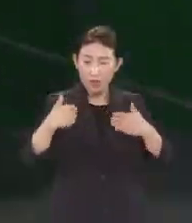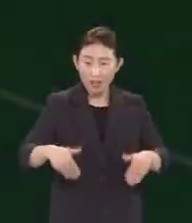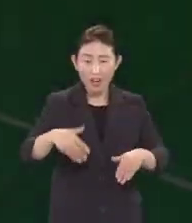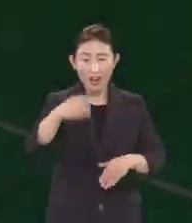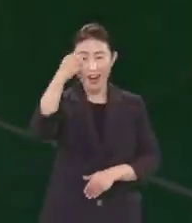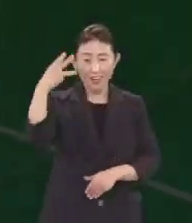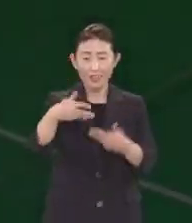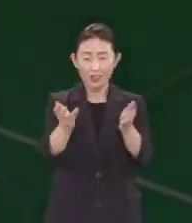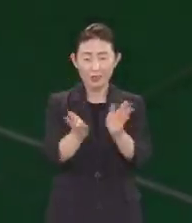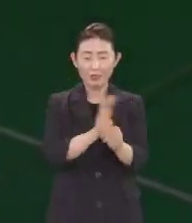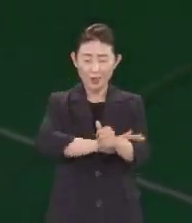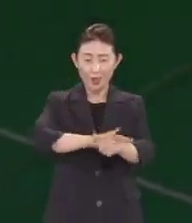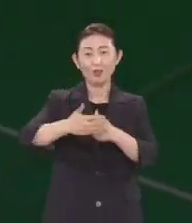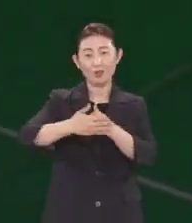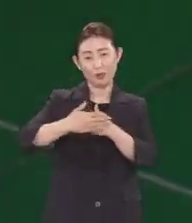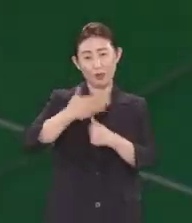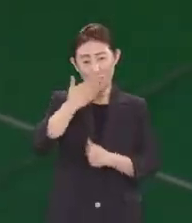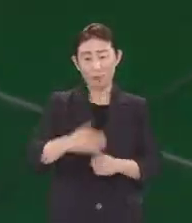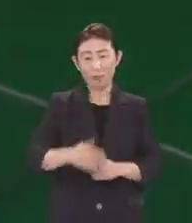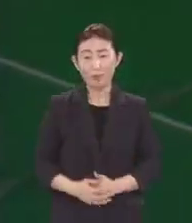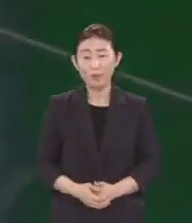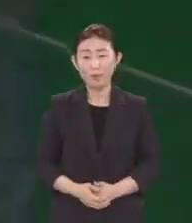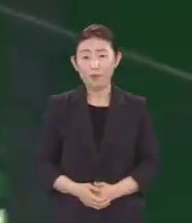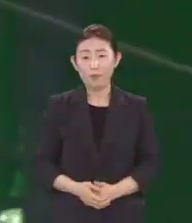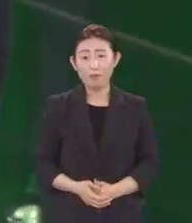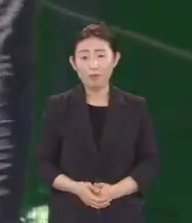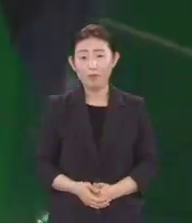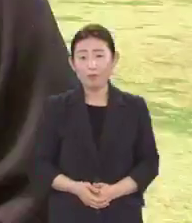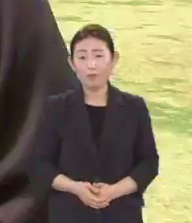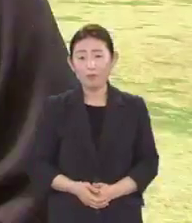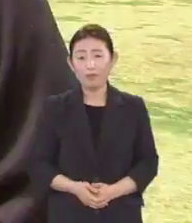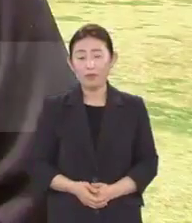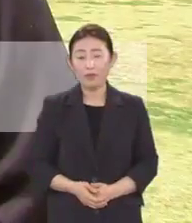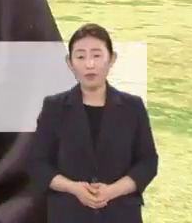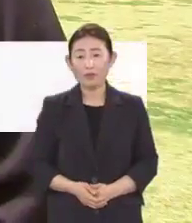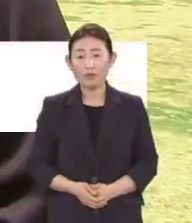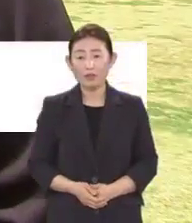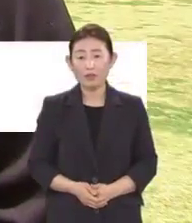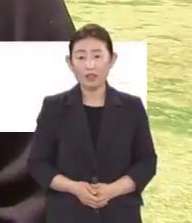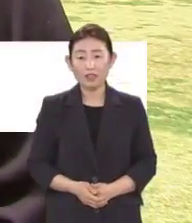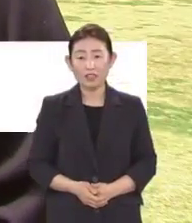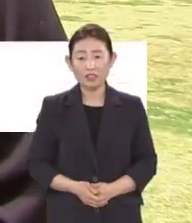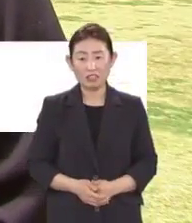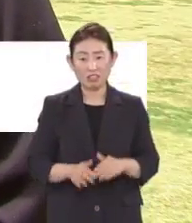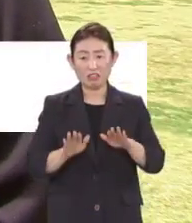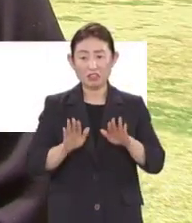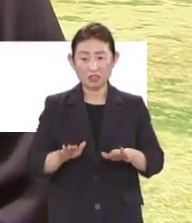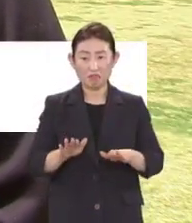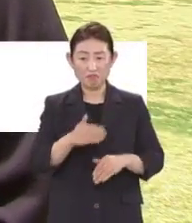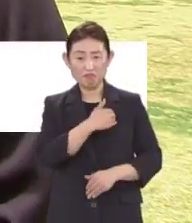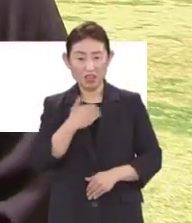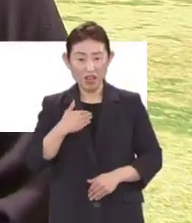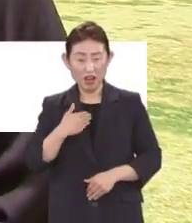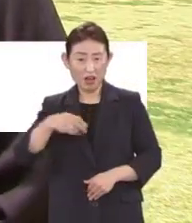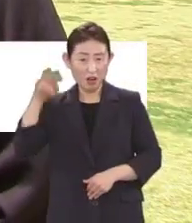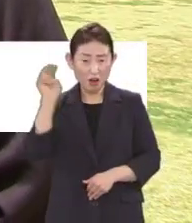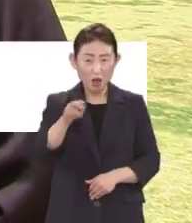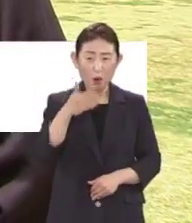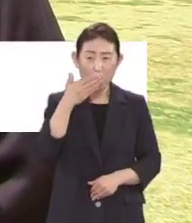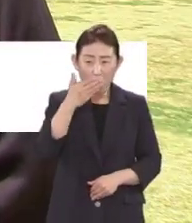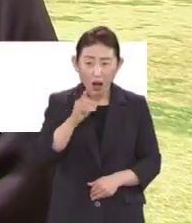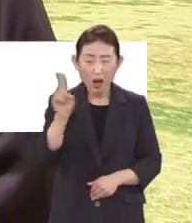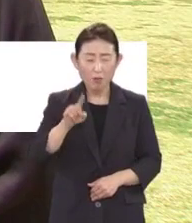큰 도움을 줄 수 있습니다. No te puedo decir que tenga un en específico. Yo creo que el mejor, el, El picheo que uno más puede dominar, yo creo que